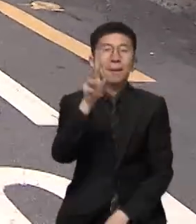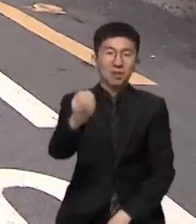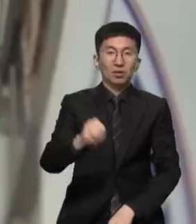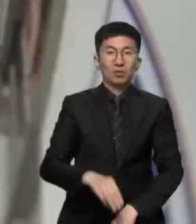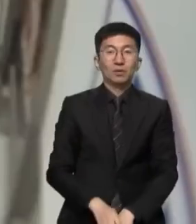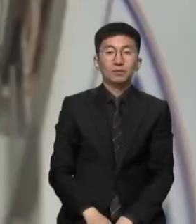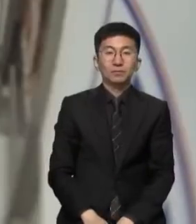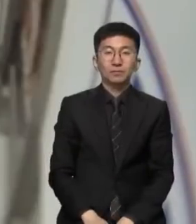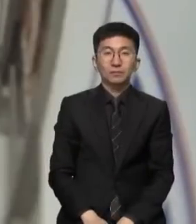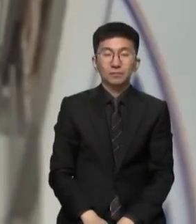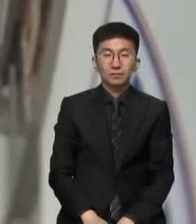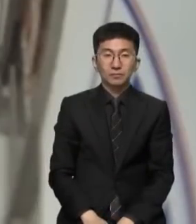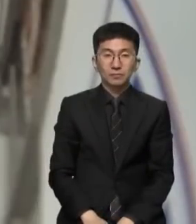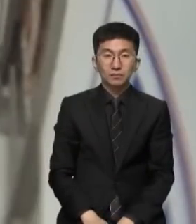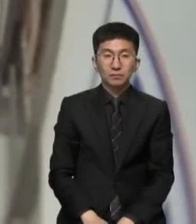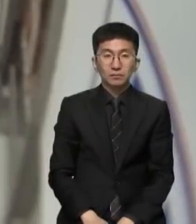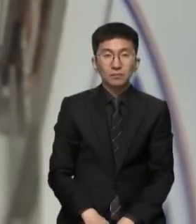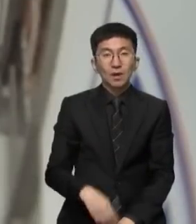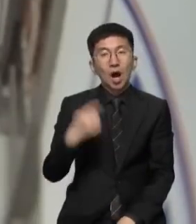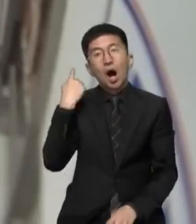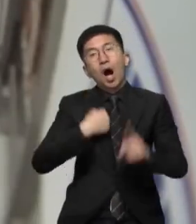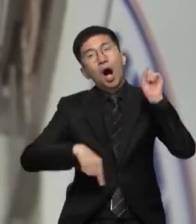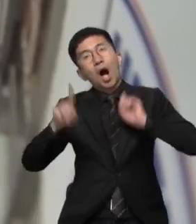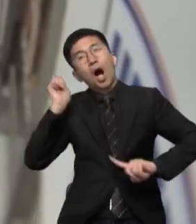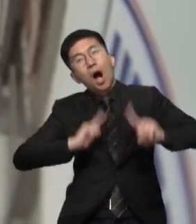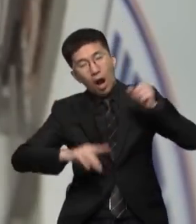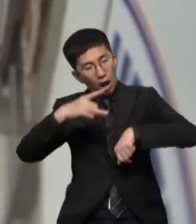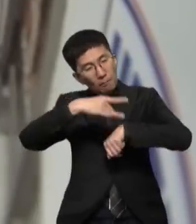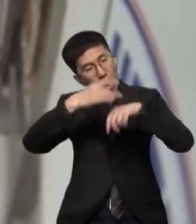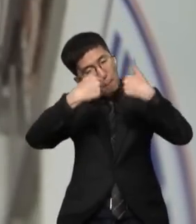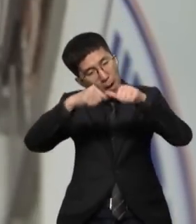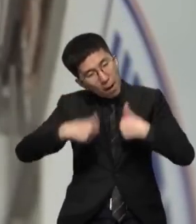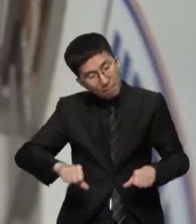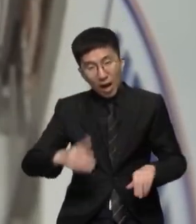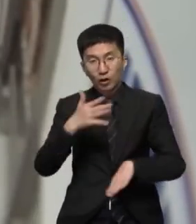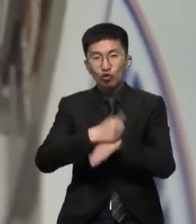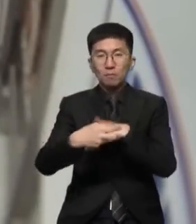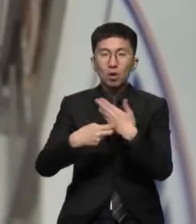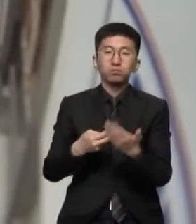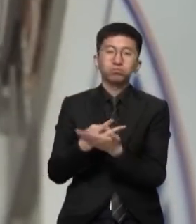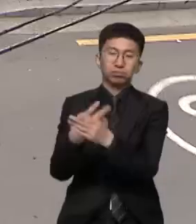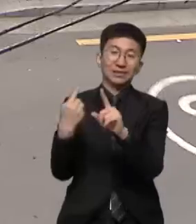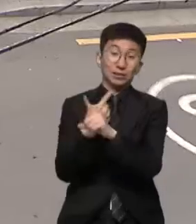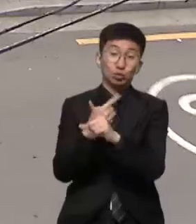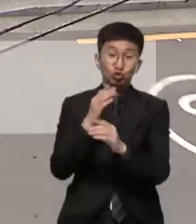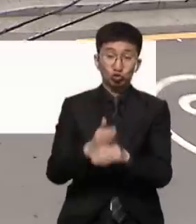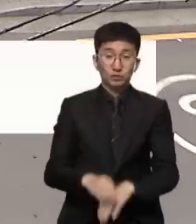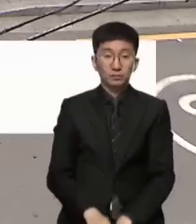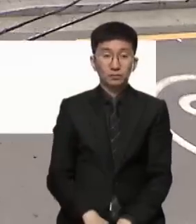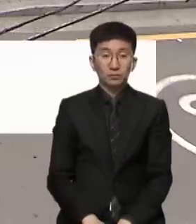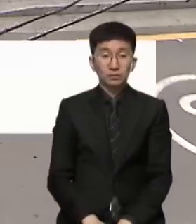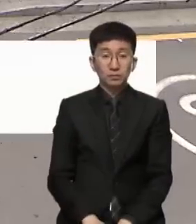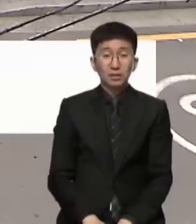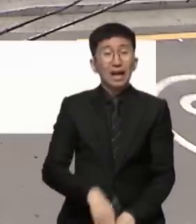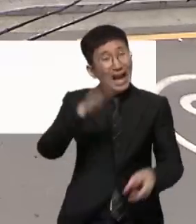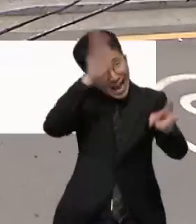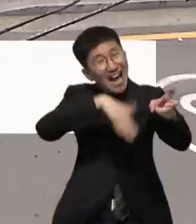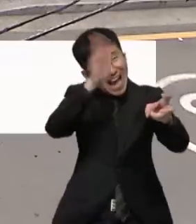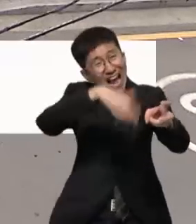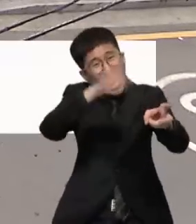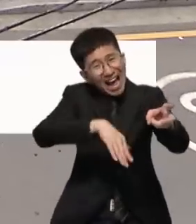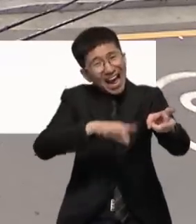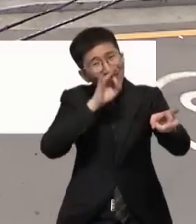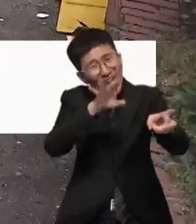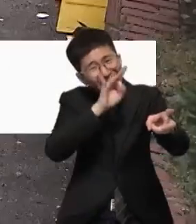멈춰섰습니다. A군은 온몸에 골절, 타박상을 입고 치료를 받고 있습니다. 기사를 부르고 가면 지르고